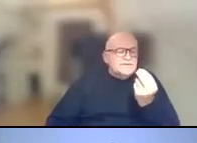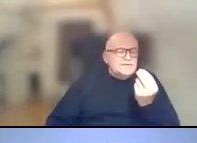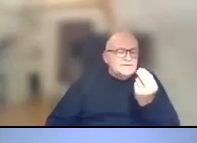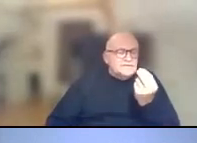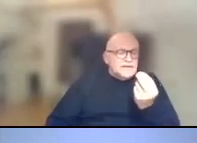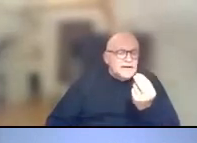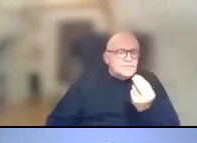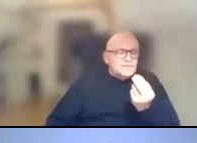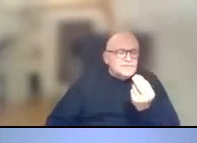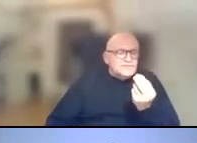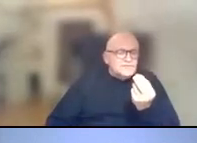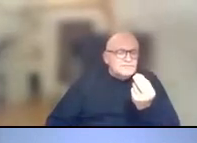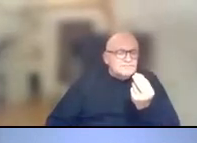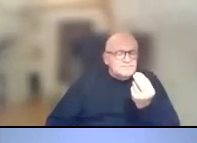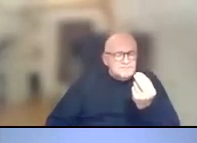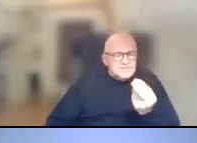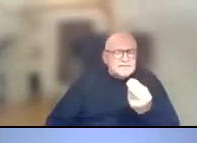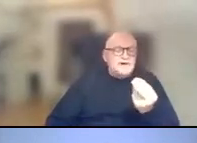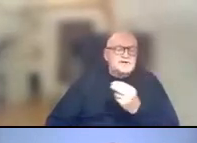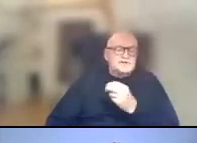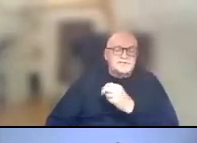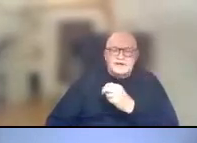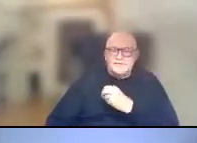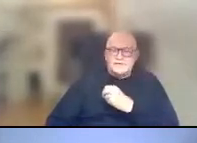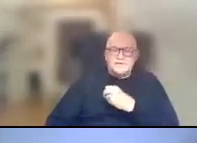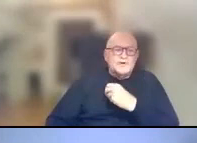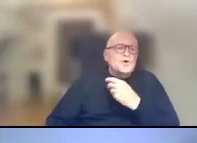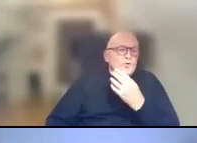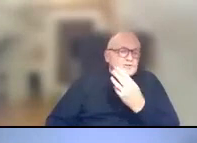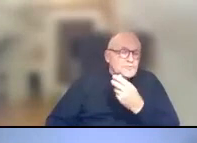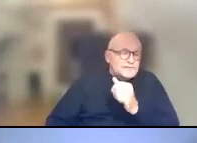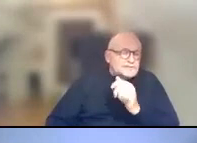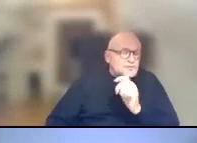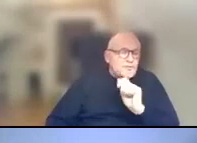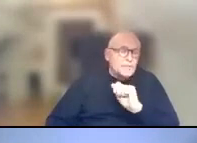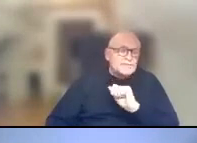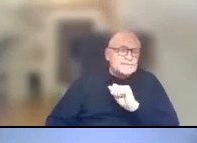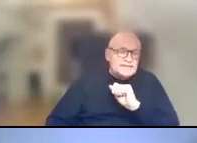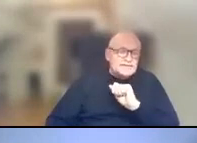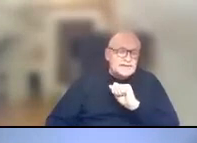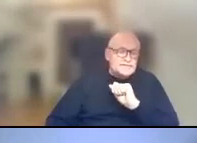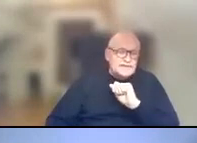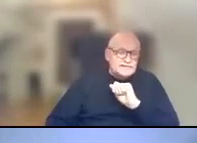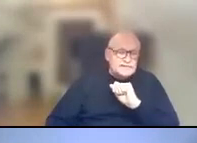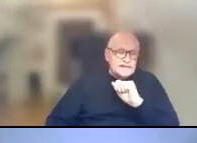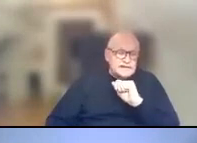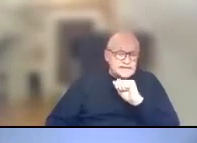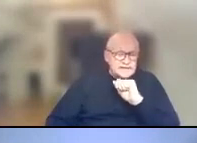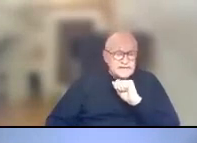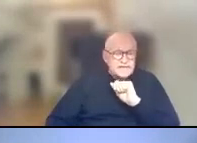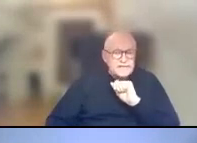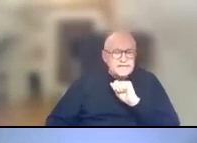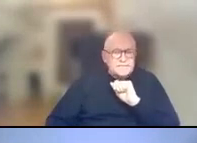die dadurch Tatbereitschaft entwickeln oder zumindest überhaupt nicht gehindert werden